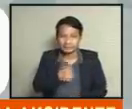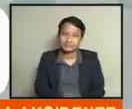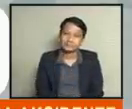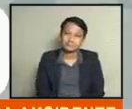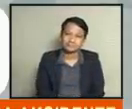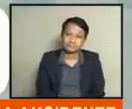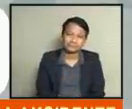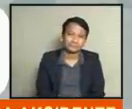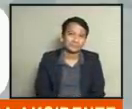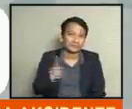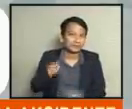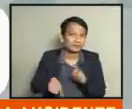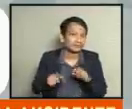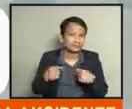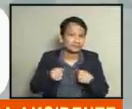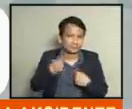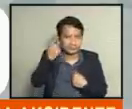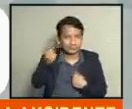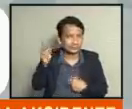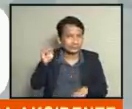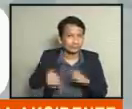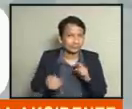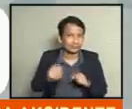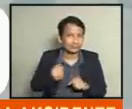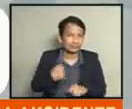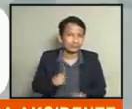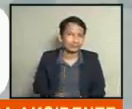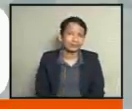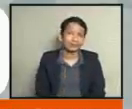Hindi ko naman kaya.